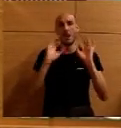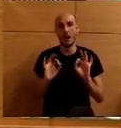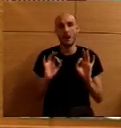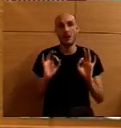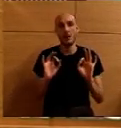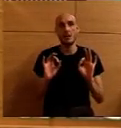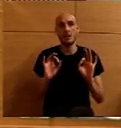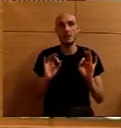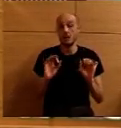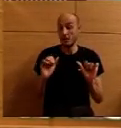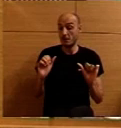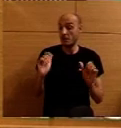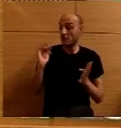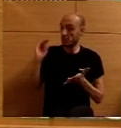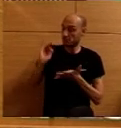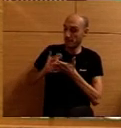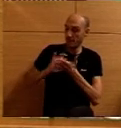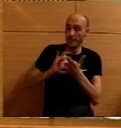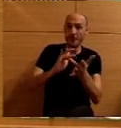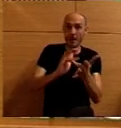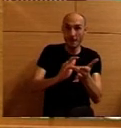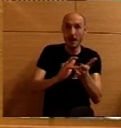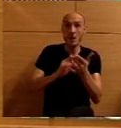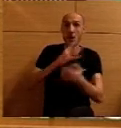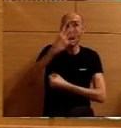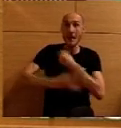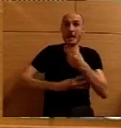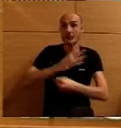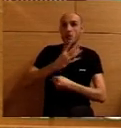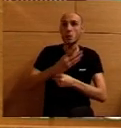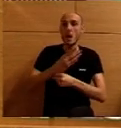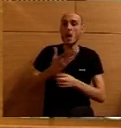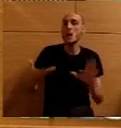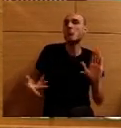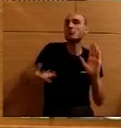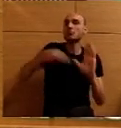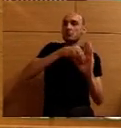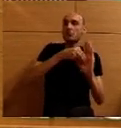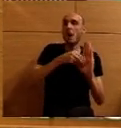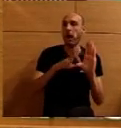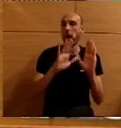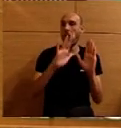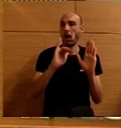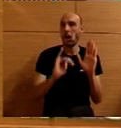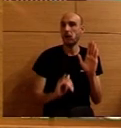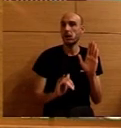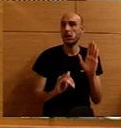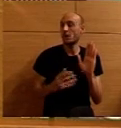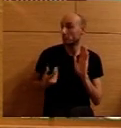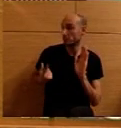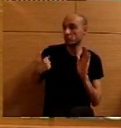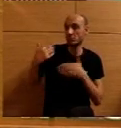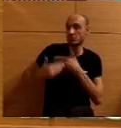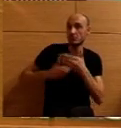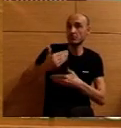les vegades que ha vingut a este plenari en esta legislatura estan incorporades. Totes i cada una de les voltes que